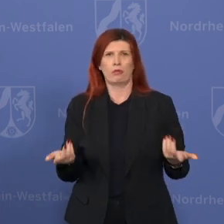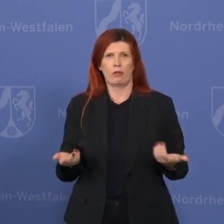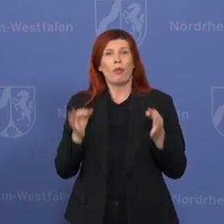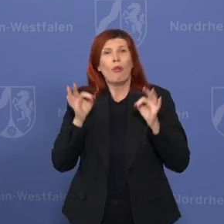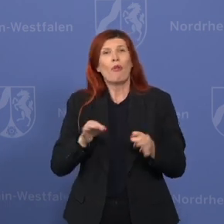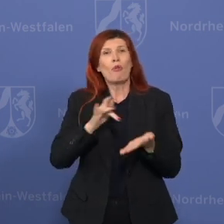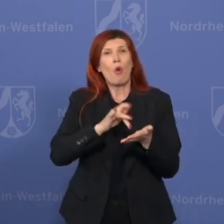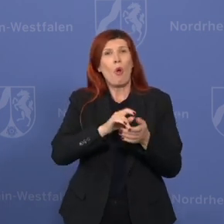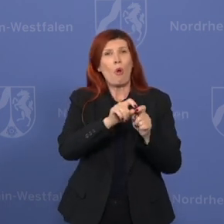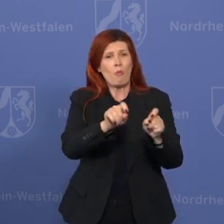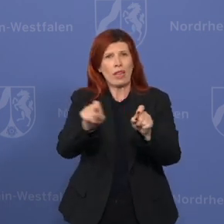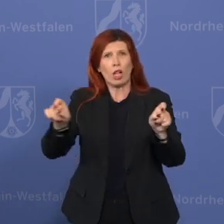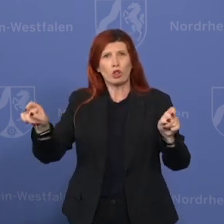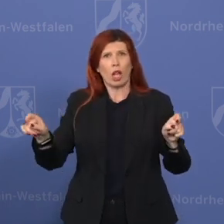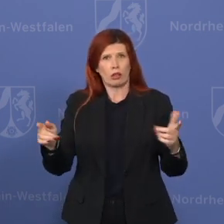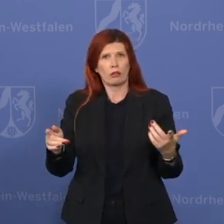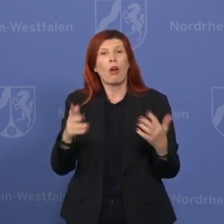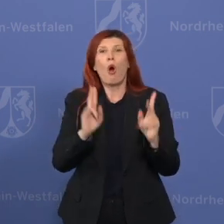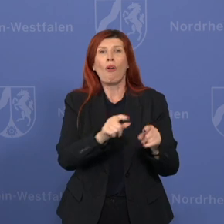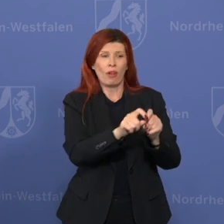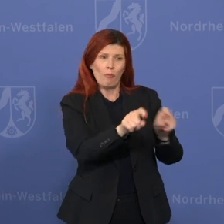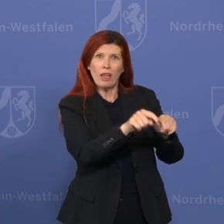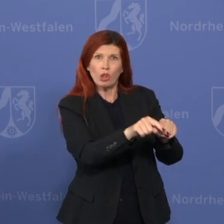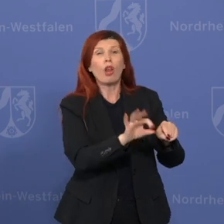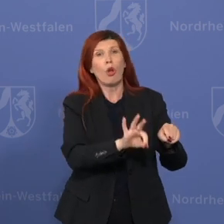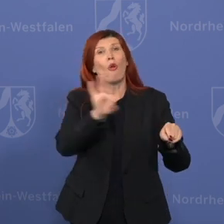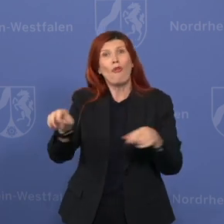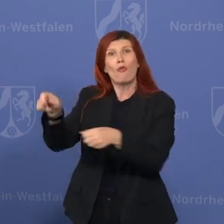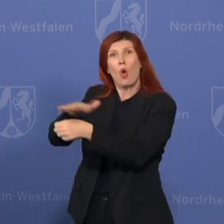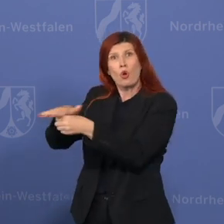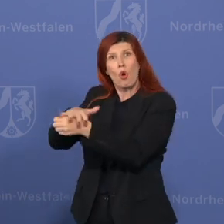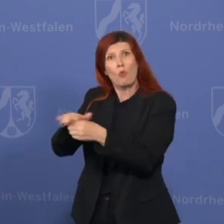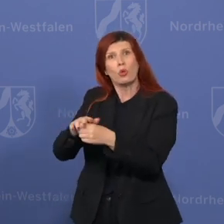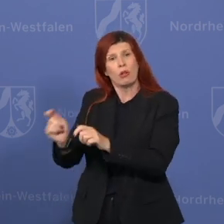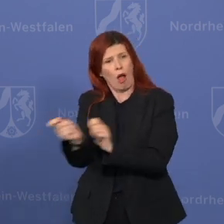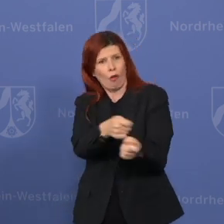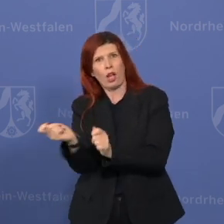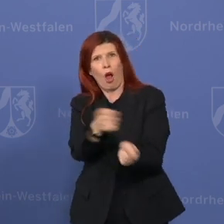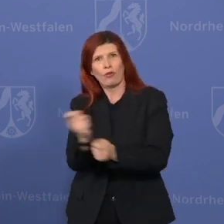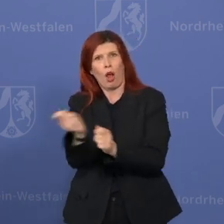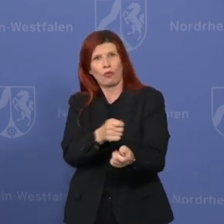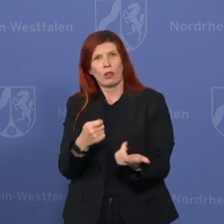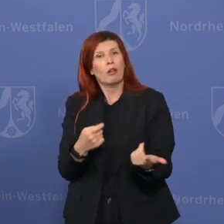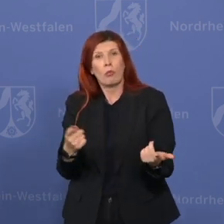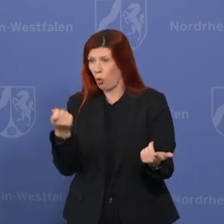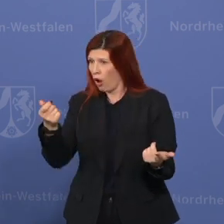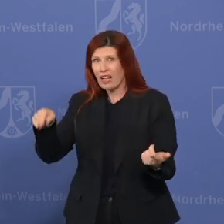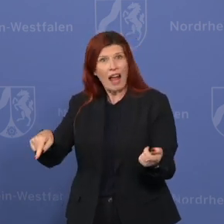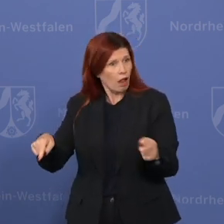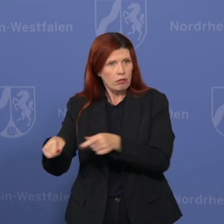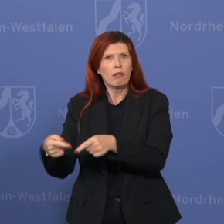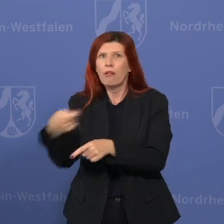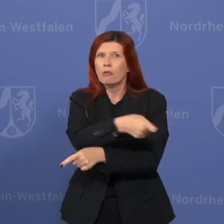weil viele Mittelständler arbeiten ja auch für Kommunen, Dienstleister, das Handwerk. Und die sind auch gerade auf Liquidität angewiesen. Wir wollen auch, dass